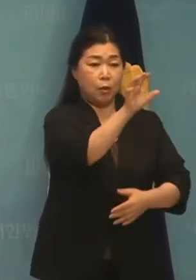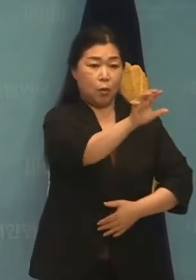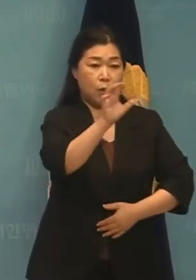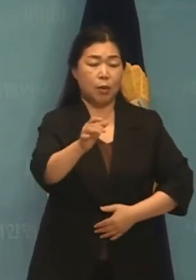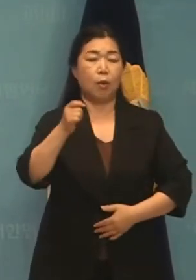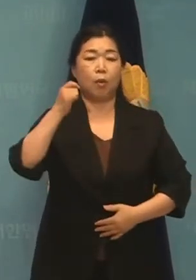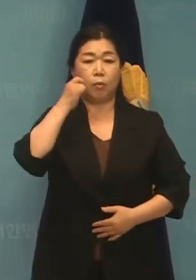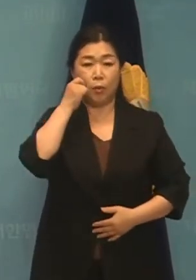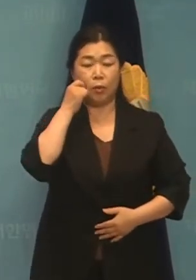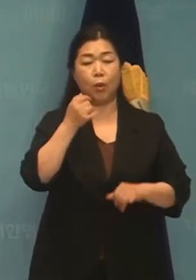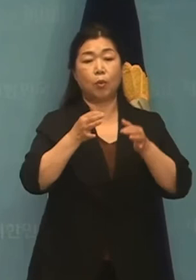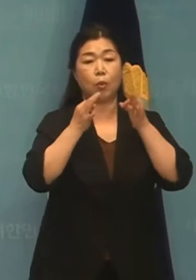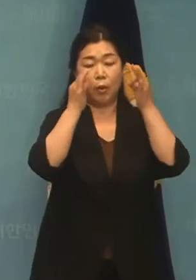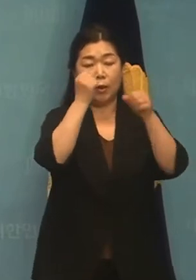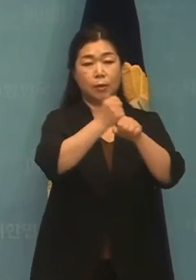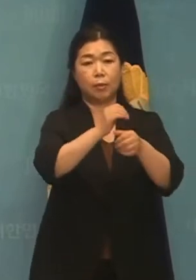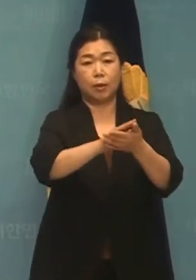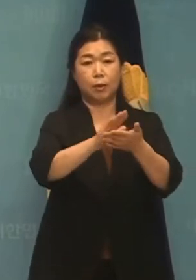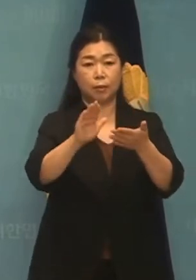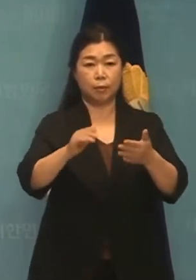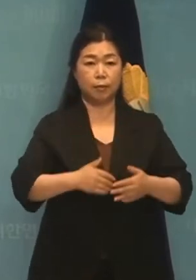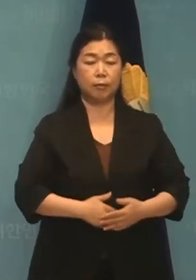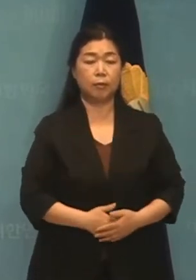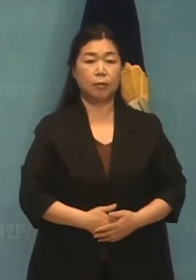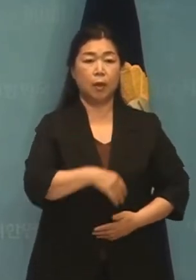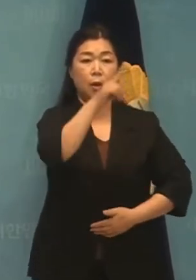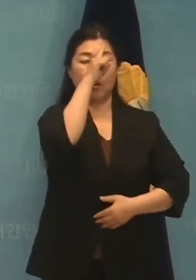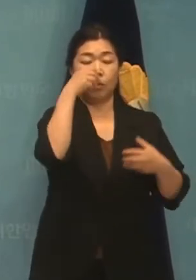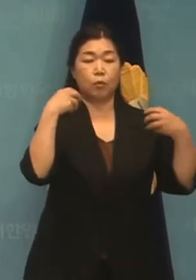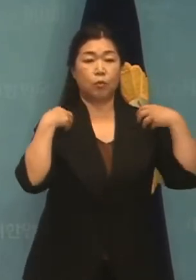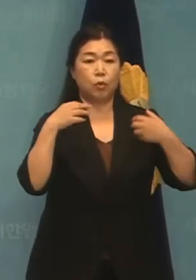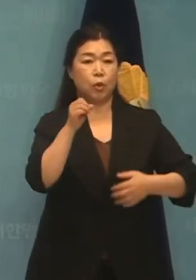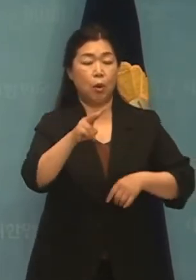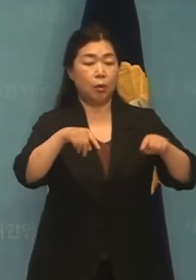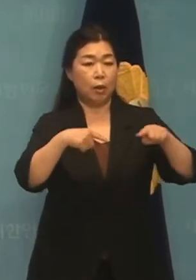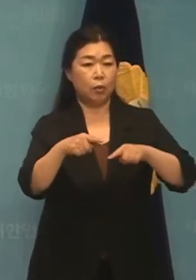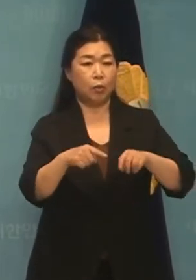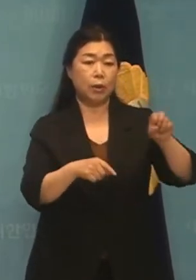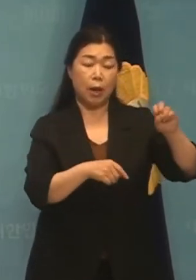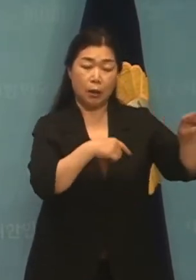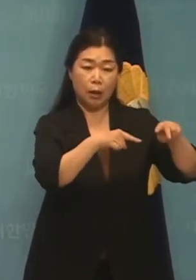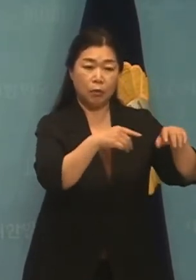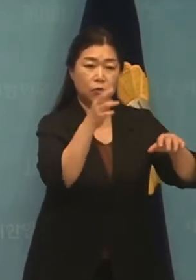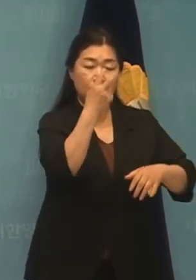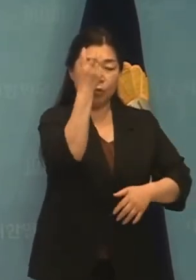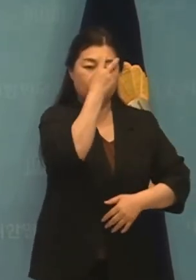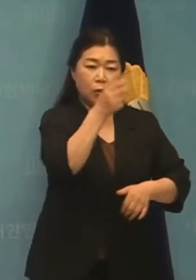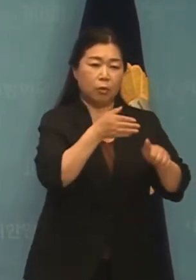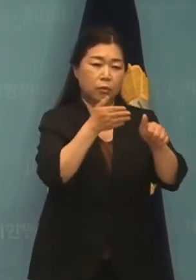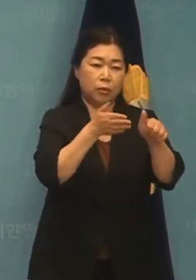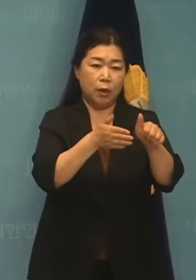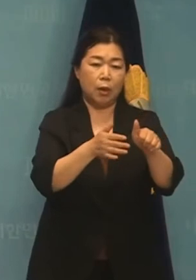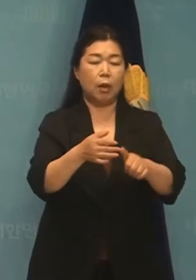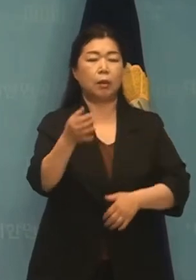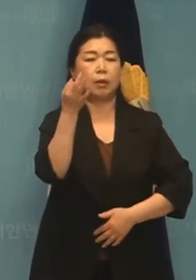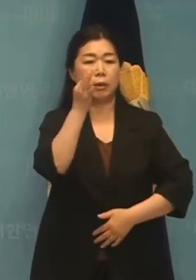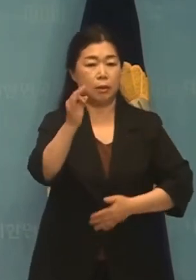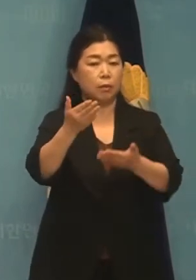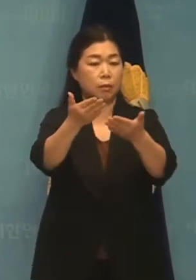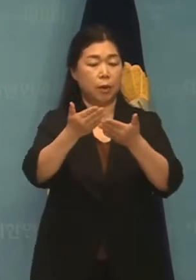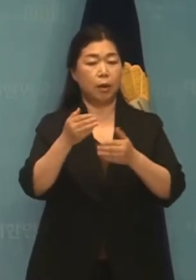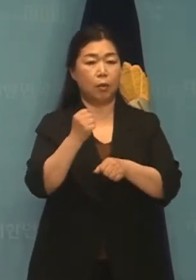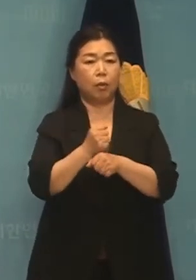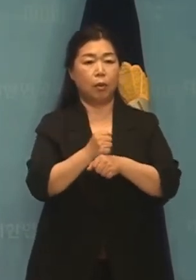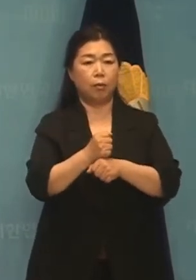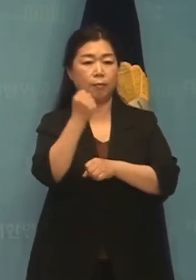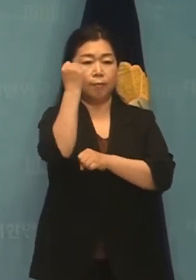않도록 노력할 것입니다. 정부 여당도 야당의 국정조사 요구를 받아들여